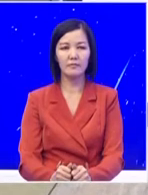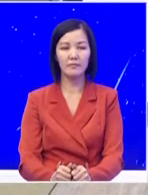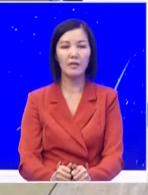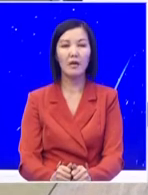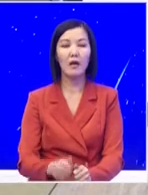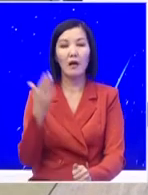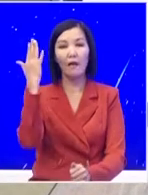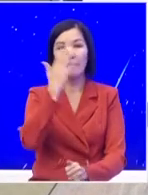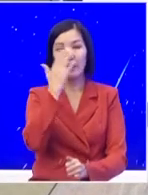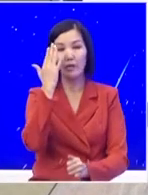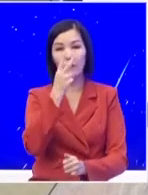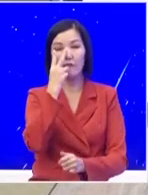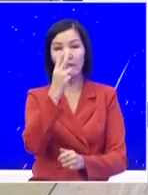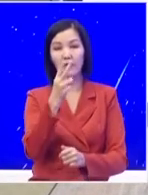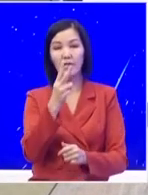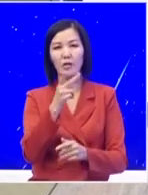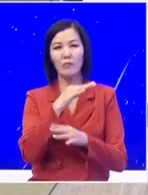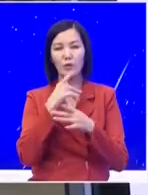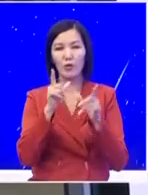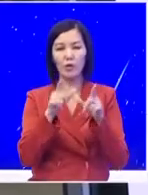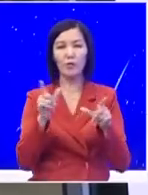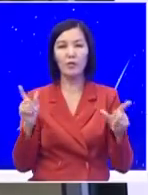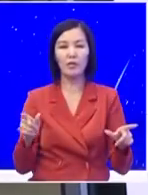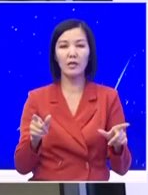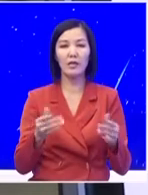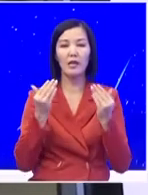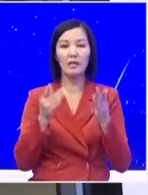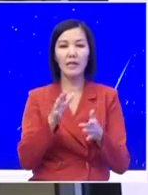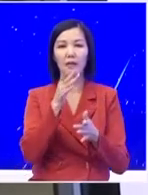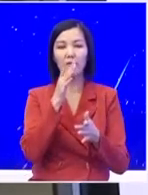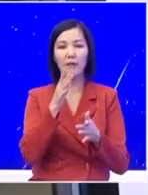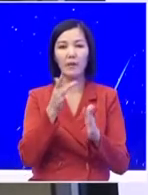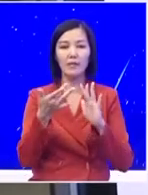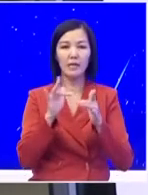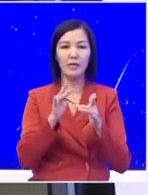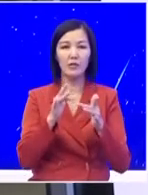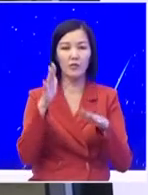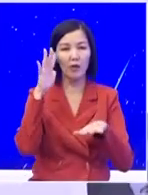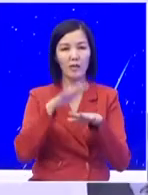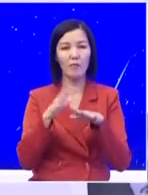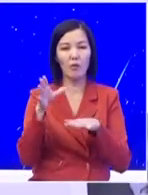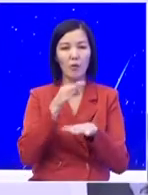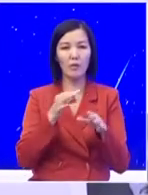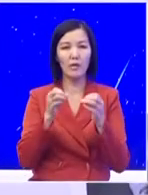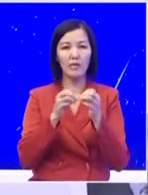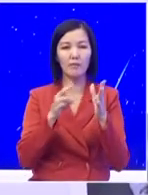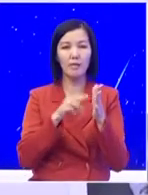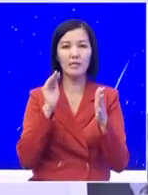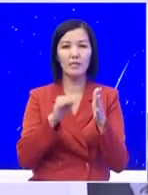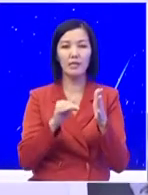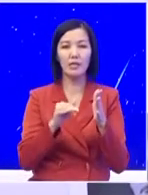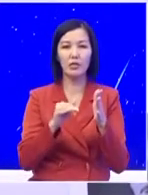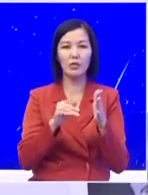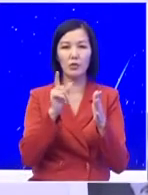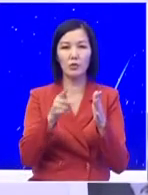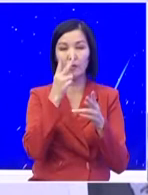Трогательное видео нашло отклик в сердцах многих неравнодушных граждан. На данный момент страницу акима области просмотрели более 17 тысяч пользователей